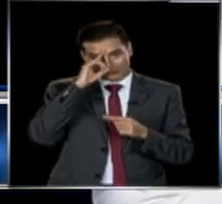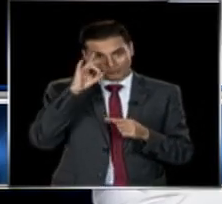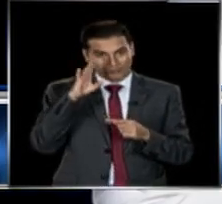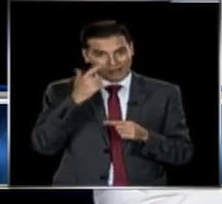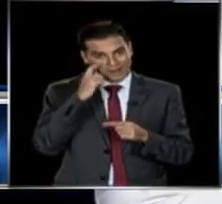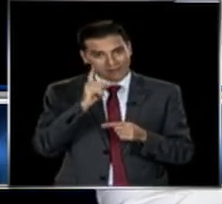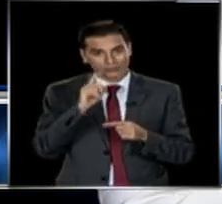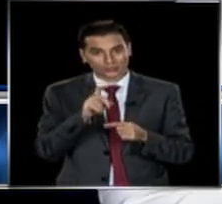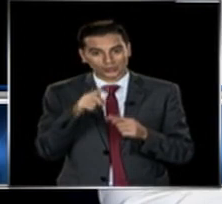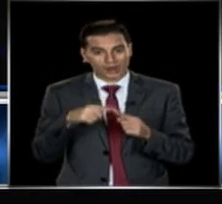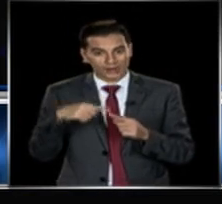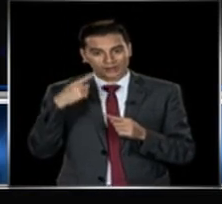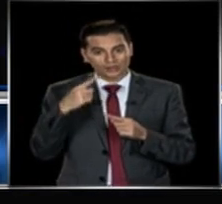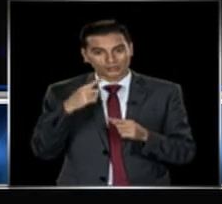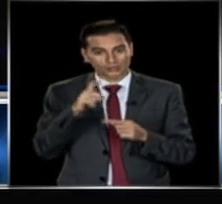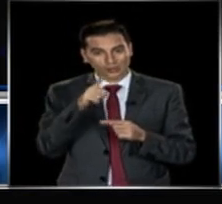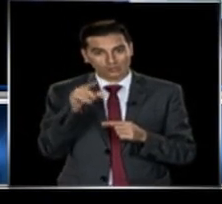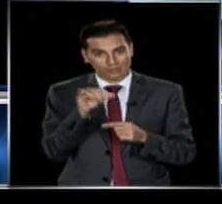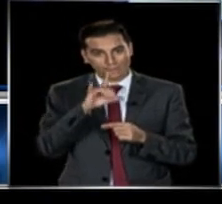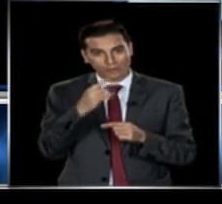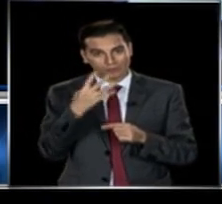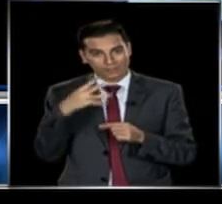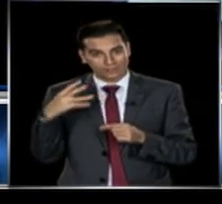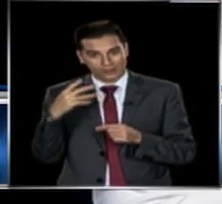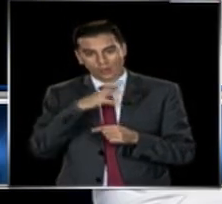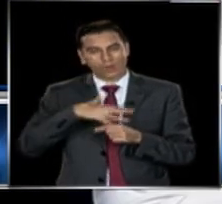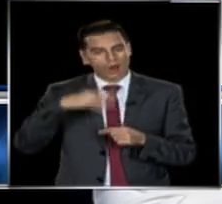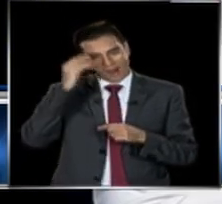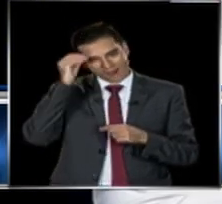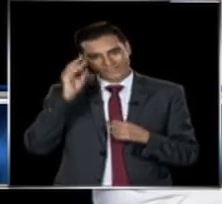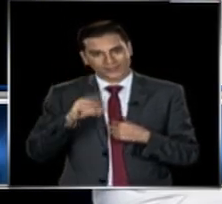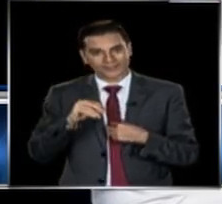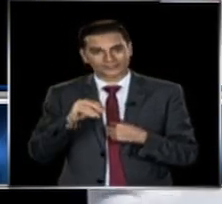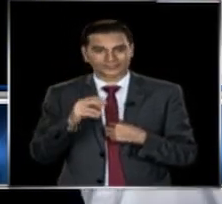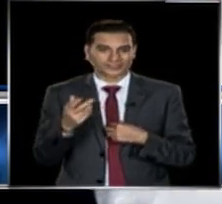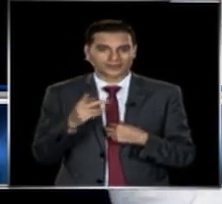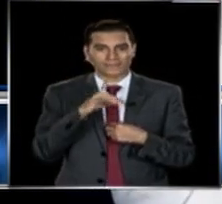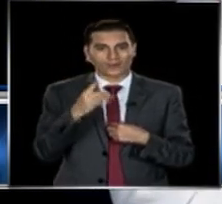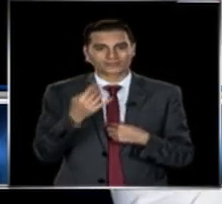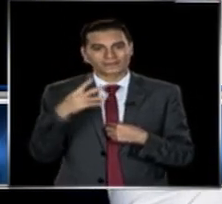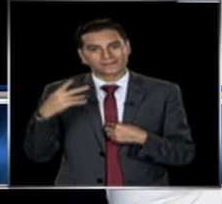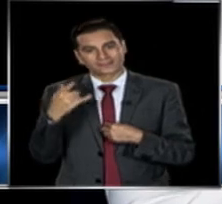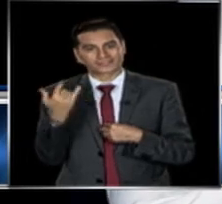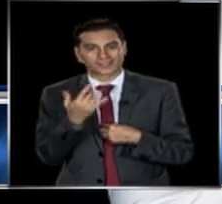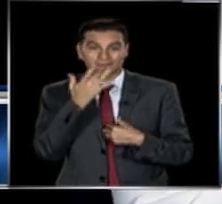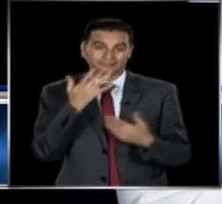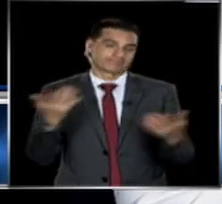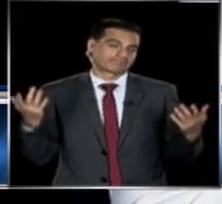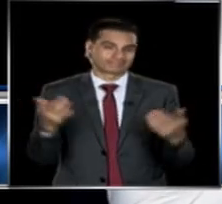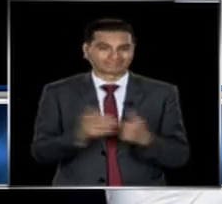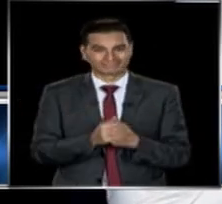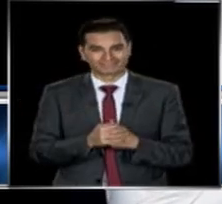احنا كلنا عارفين، مش هيفوتوه. احنا كلنا عارفين. كام يا اسماعيل؟ 150-44. شفت، ممتاز. كويس